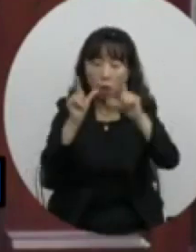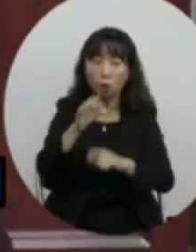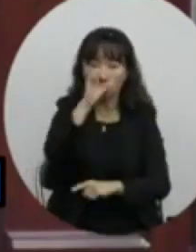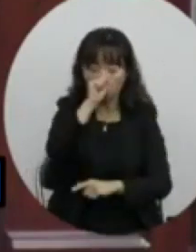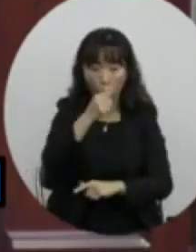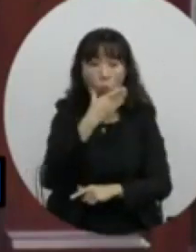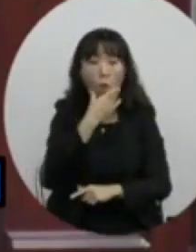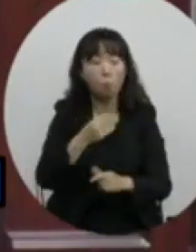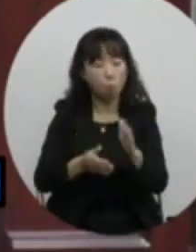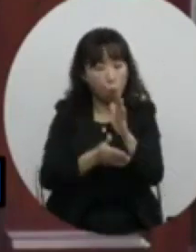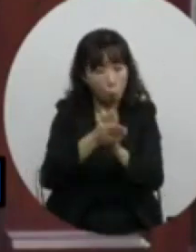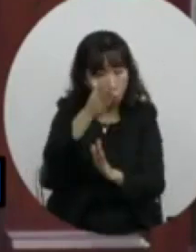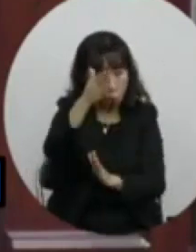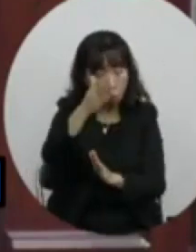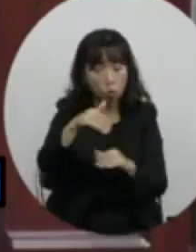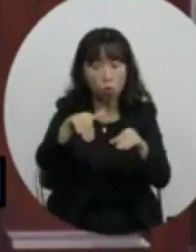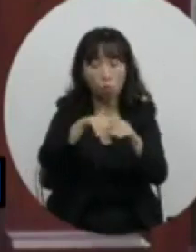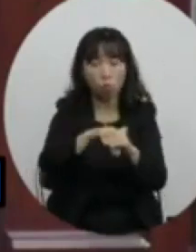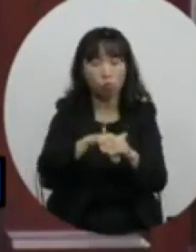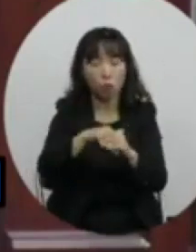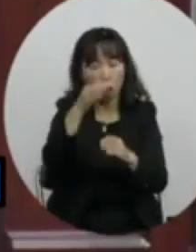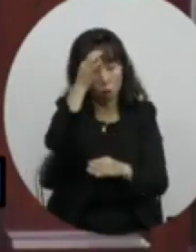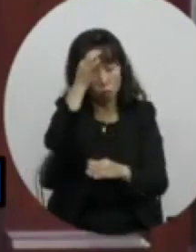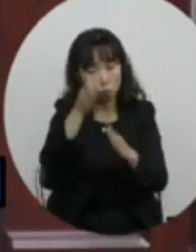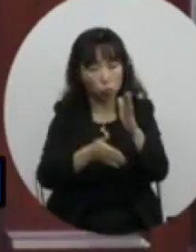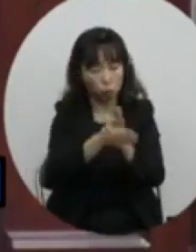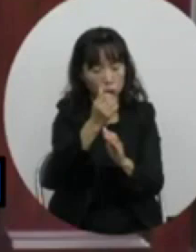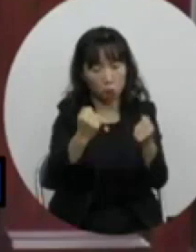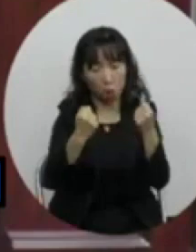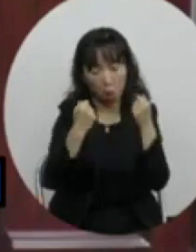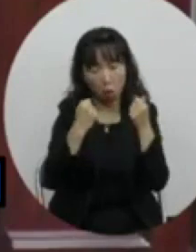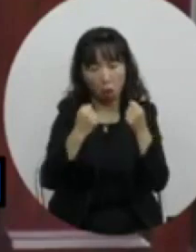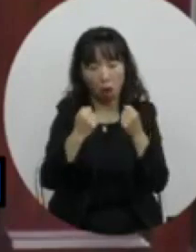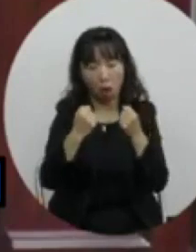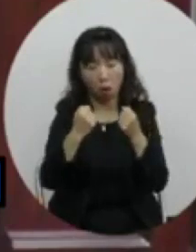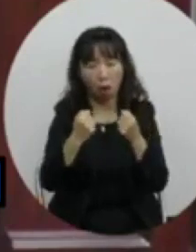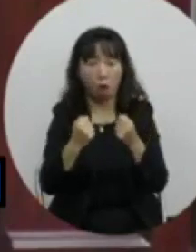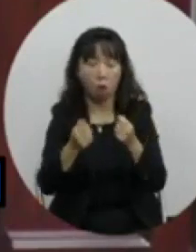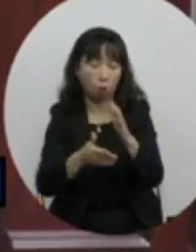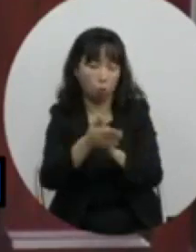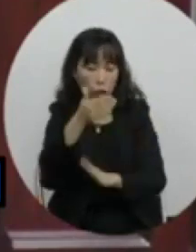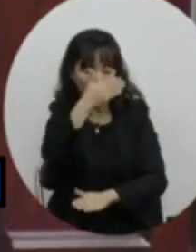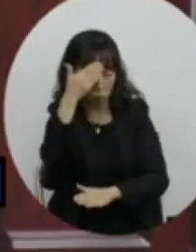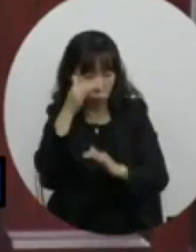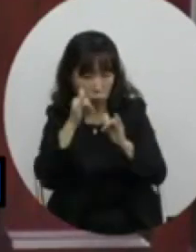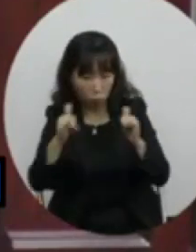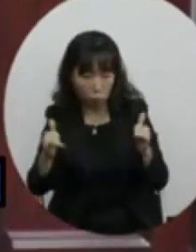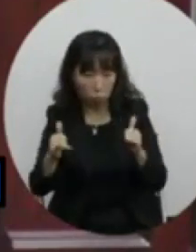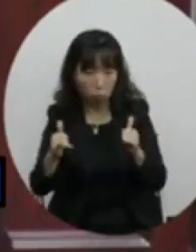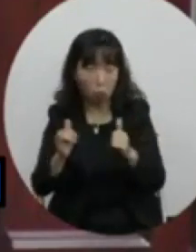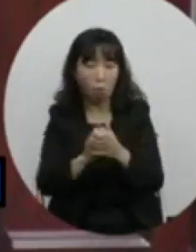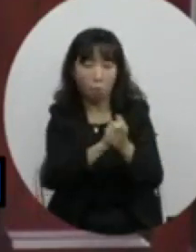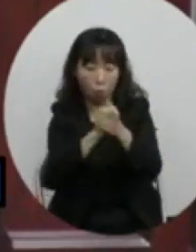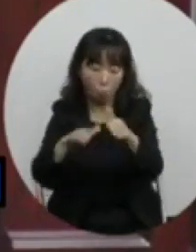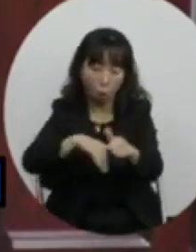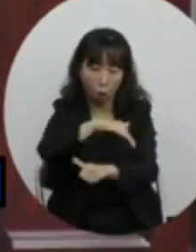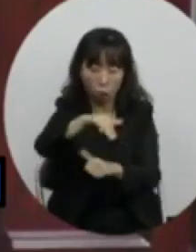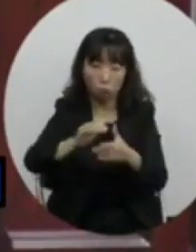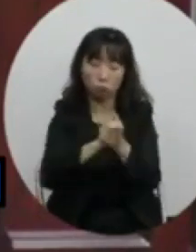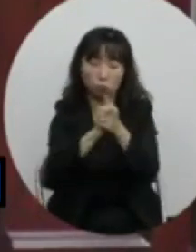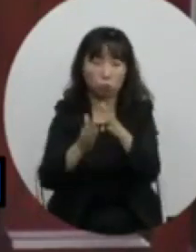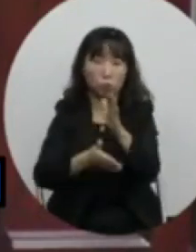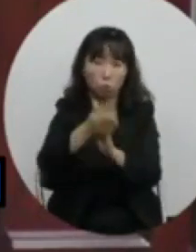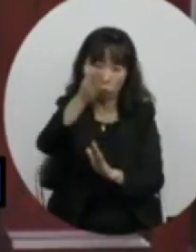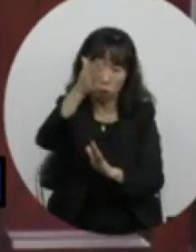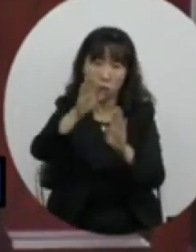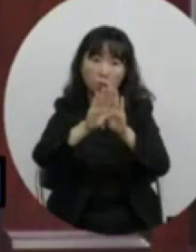행복도시, 찾고 싶은 문화예술도시, 건강한 교육중심도시, 청년중심 환경친화기업도시, 소통하는